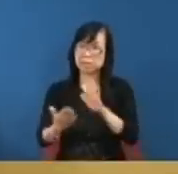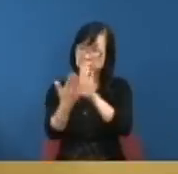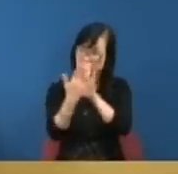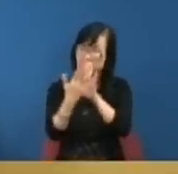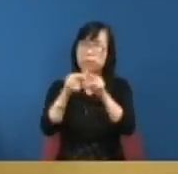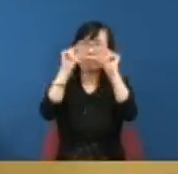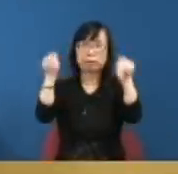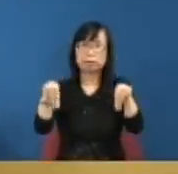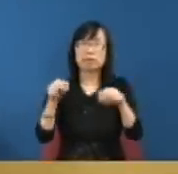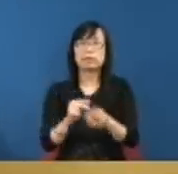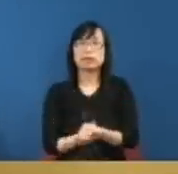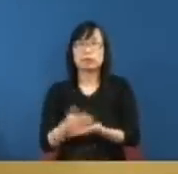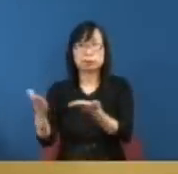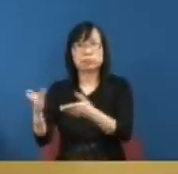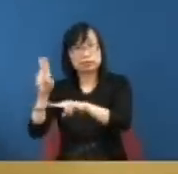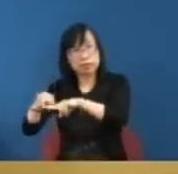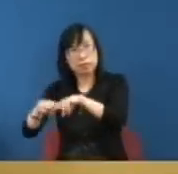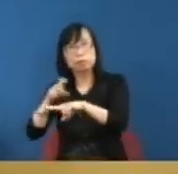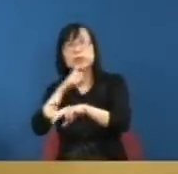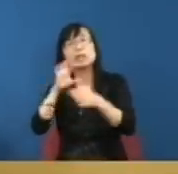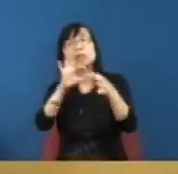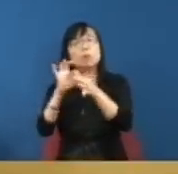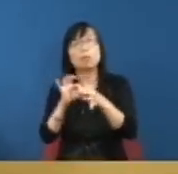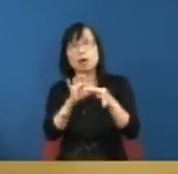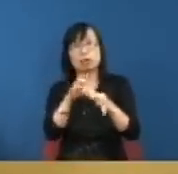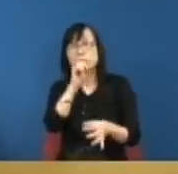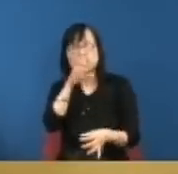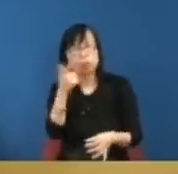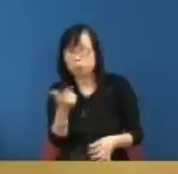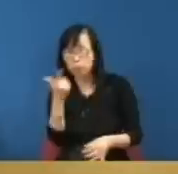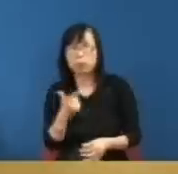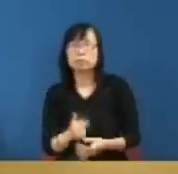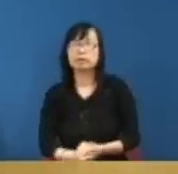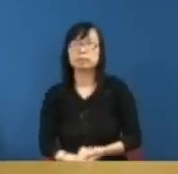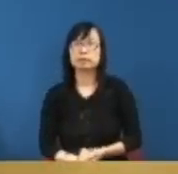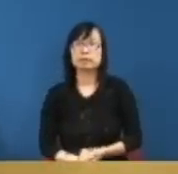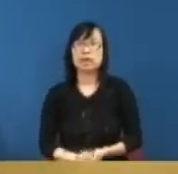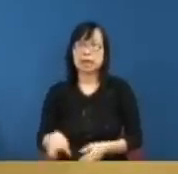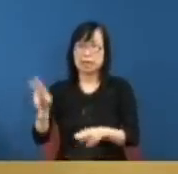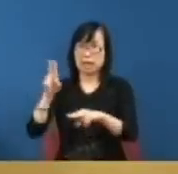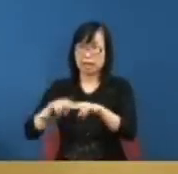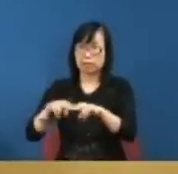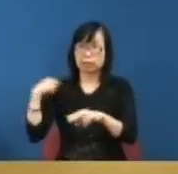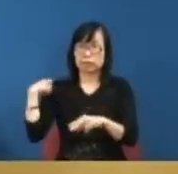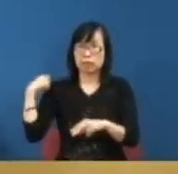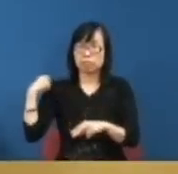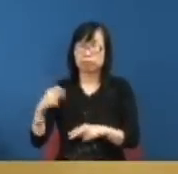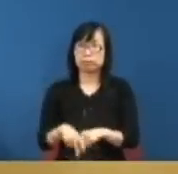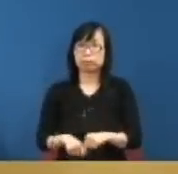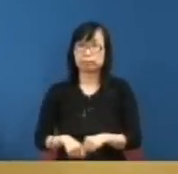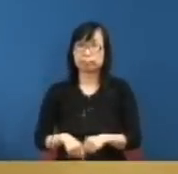其實係同大陸係有關係。我呢個講好多次，就是、大陸成個 由一黨專制控制底下